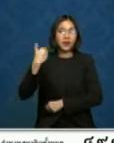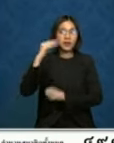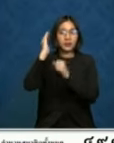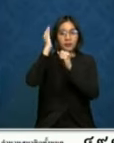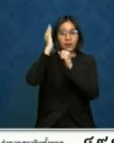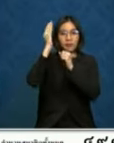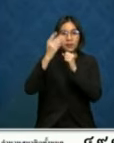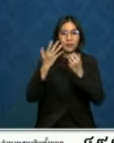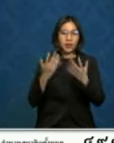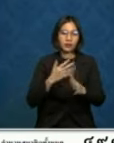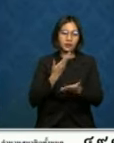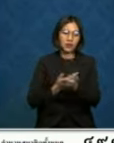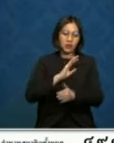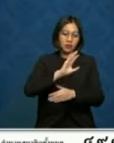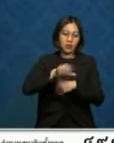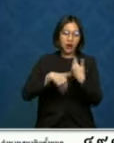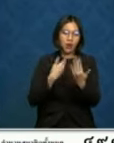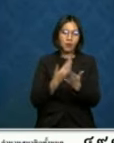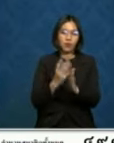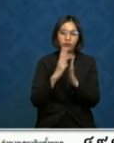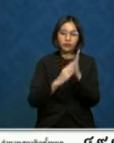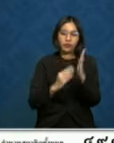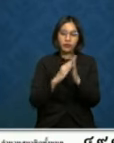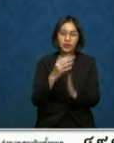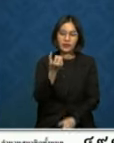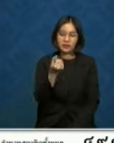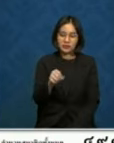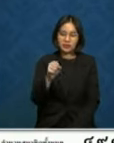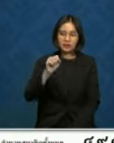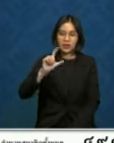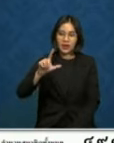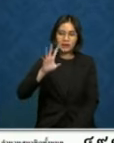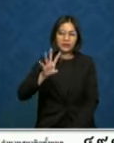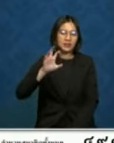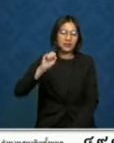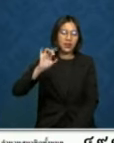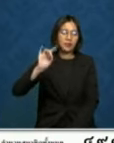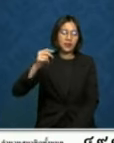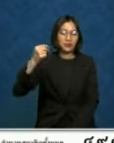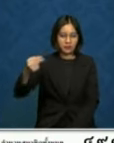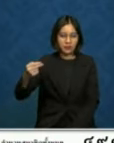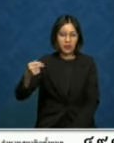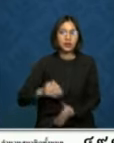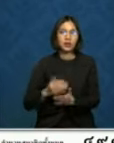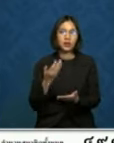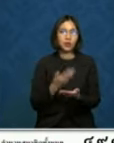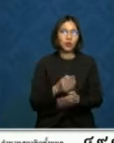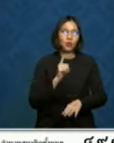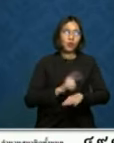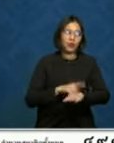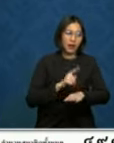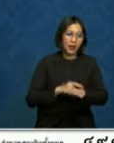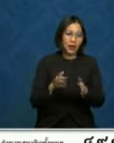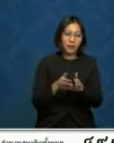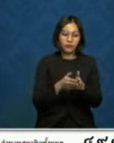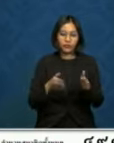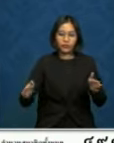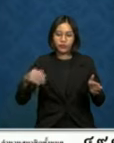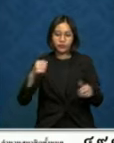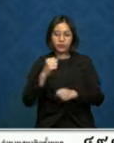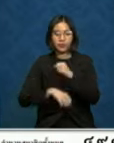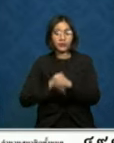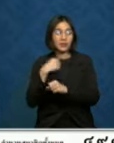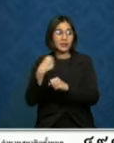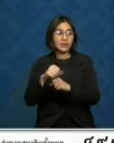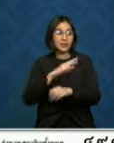อนหน้านี้เรื่องงบประมาณรวมทั้งหมดฝึกอบรม10ล้าน 480,000 บาทมีระยะเวลาการดำเนินการ10ปีร